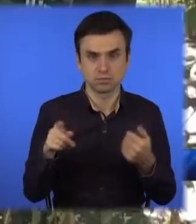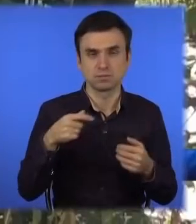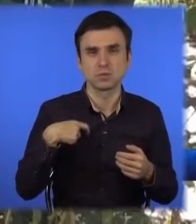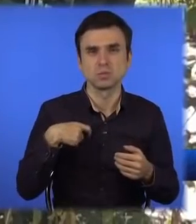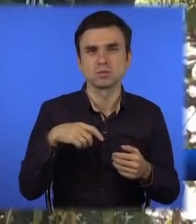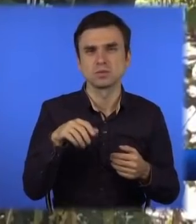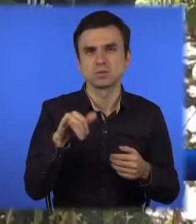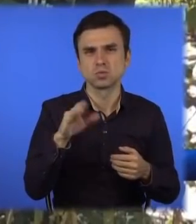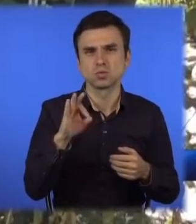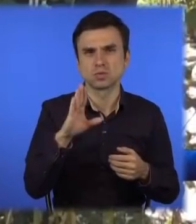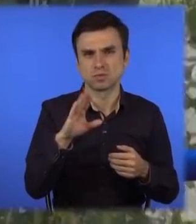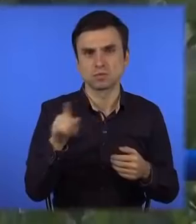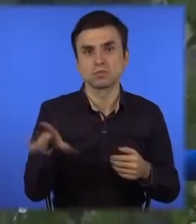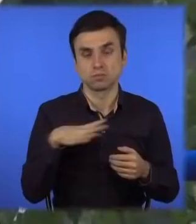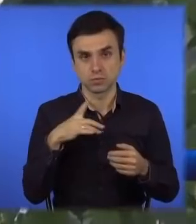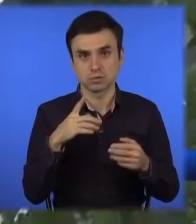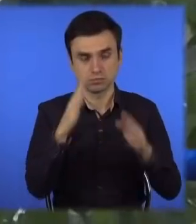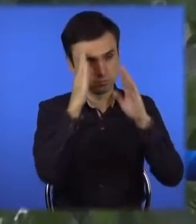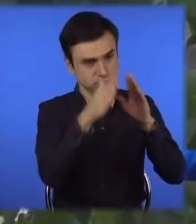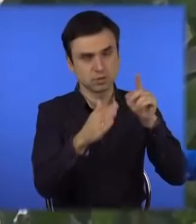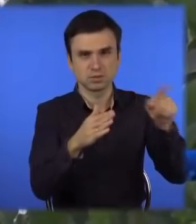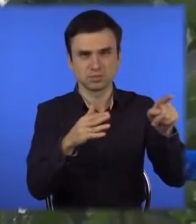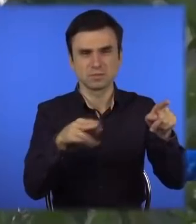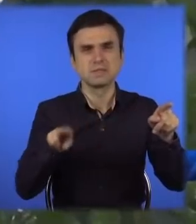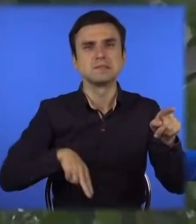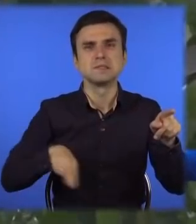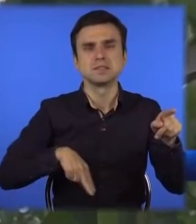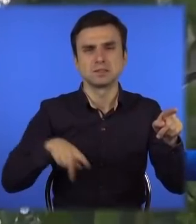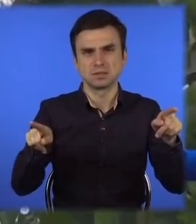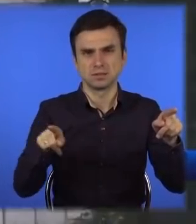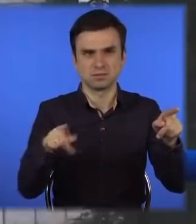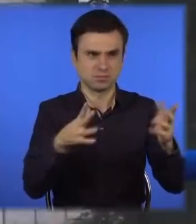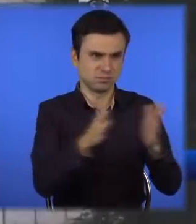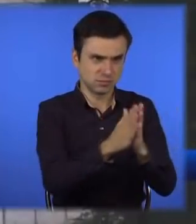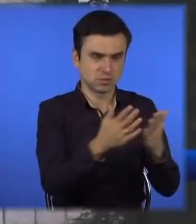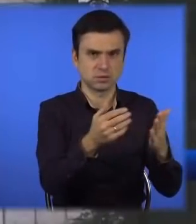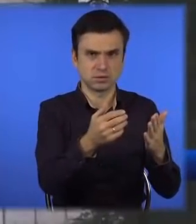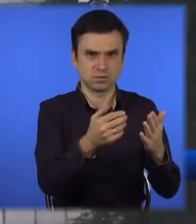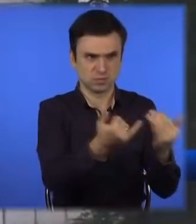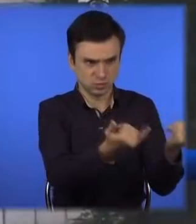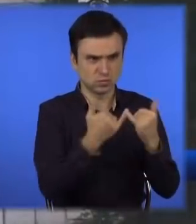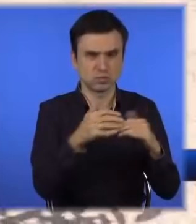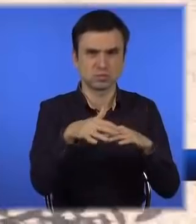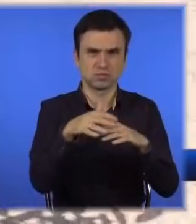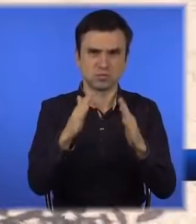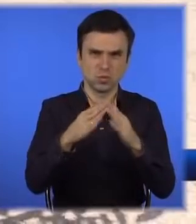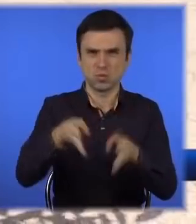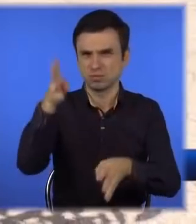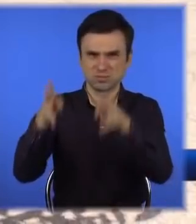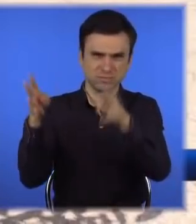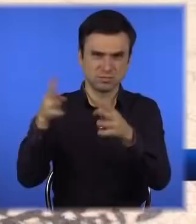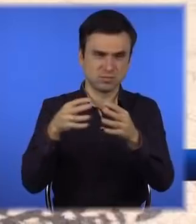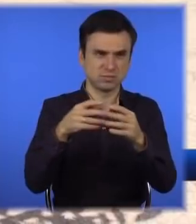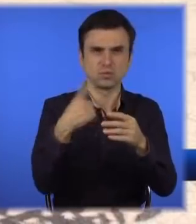Тепловики виправдовуються, грошей немає, але опалювальний сезон близько, а люди не готові за власні кошти купувати